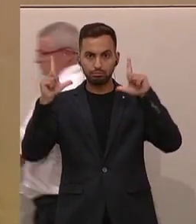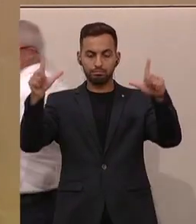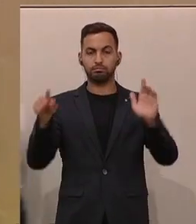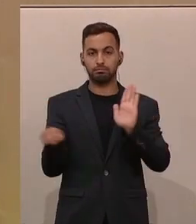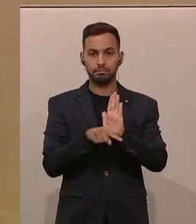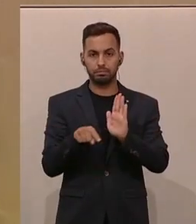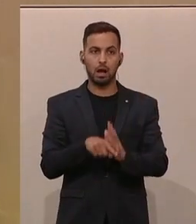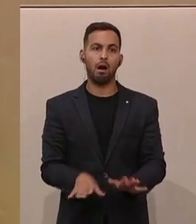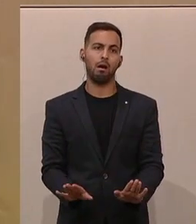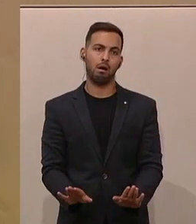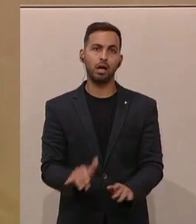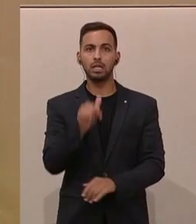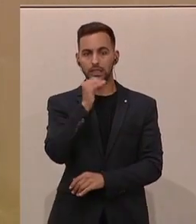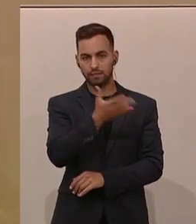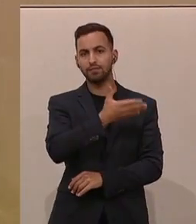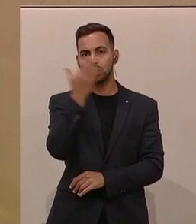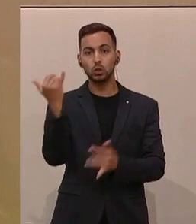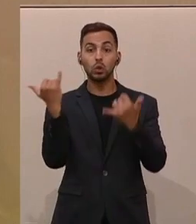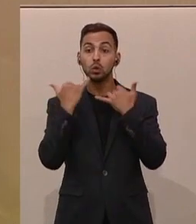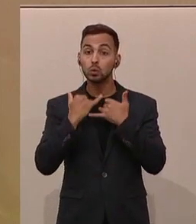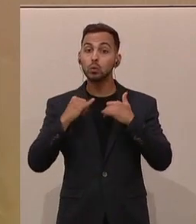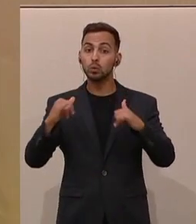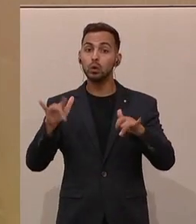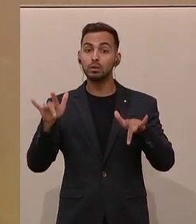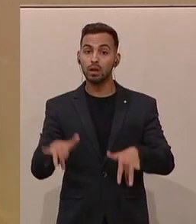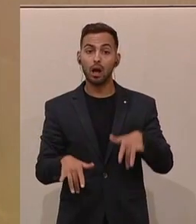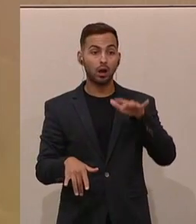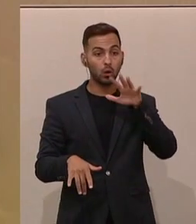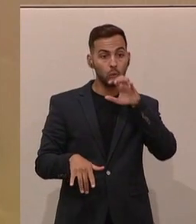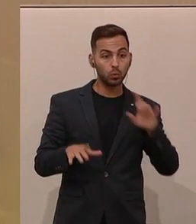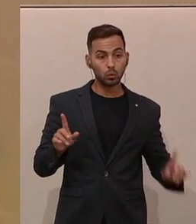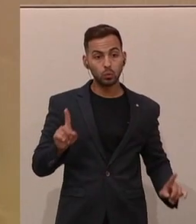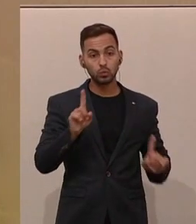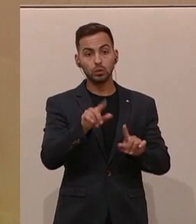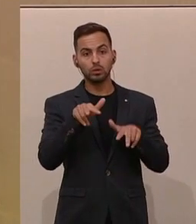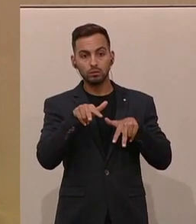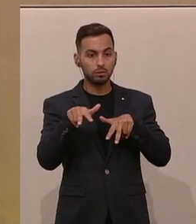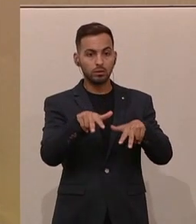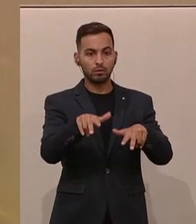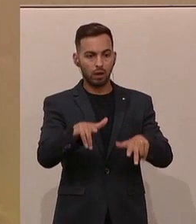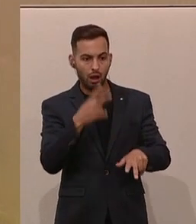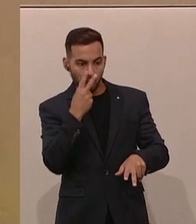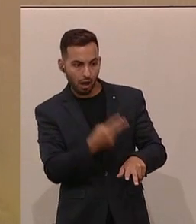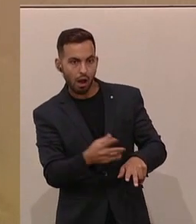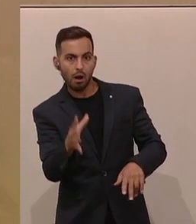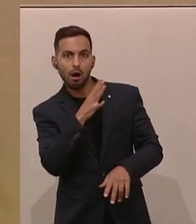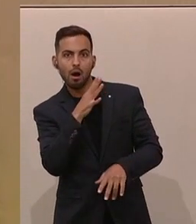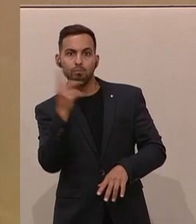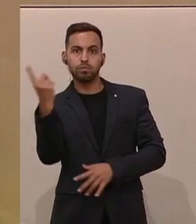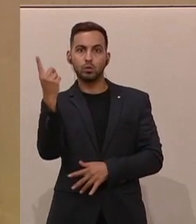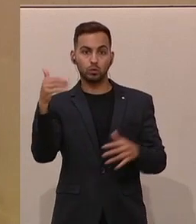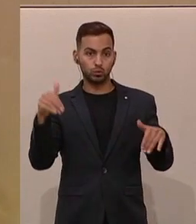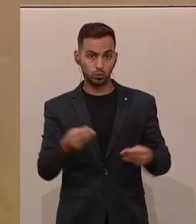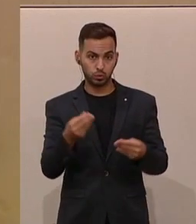ihrer Eigenverantwortung, dass Kühe häufig mitgeführte Hunde als Bedrohung wahrnehmen können und dass gerade bei der Mutterkuhhaltung aufgrund